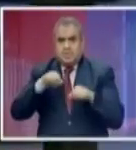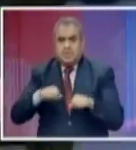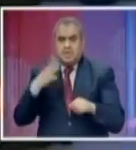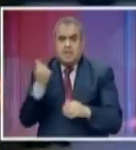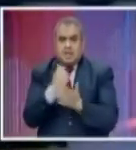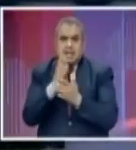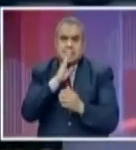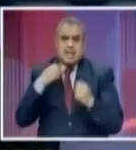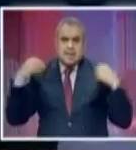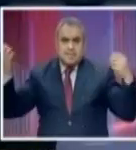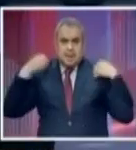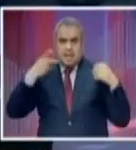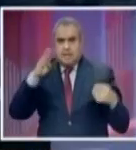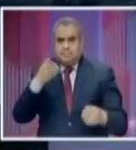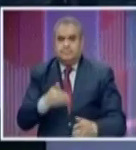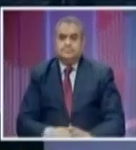الرياضية.